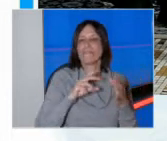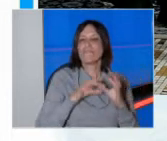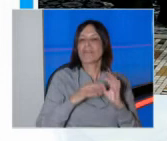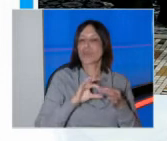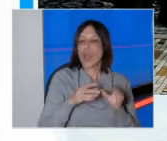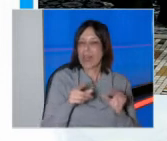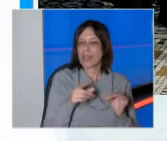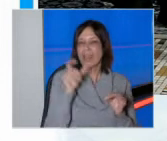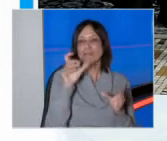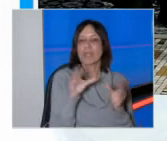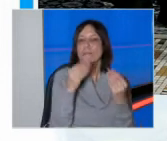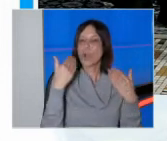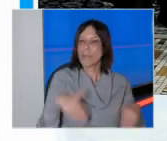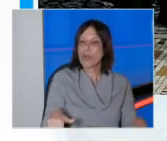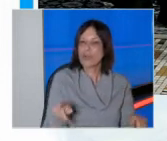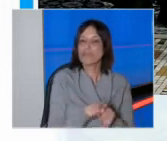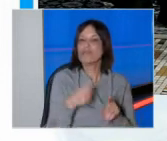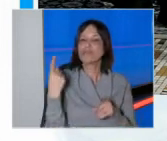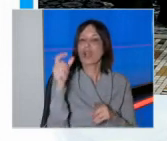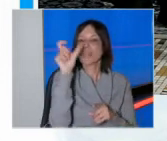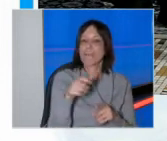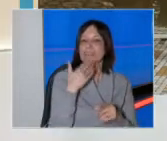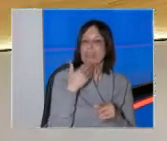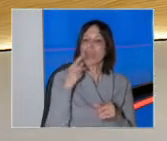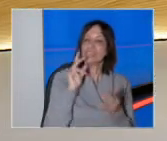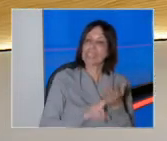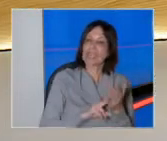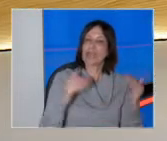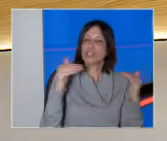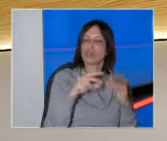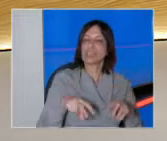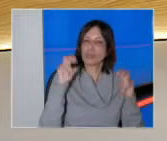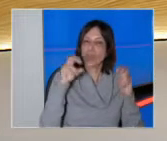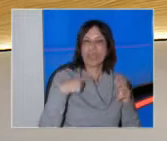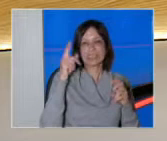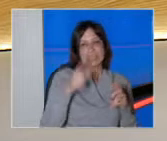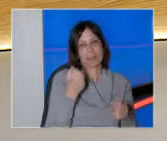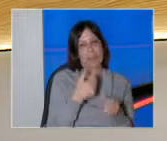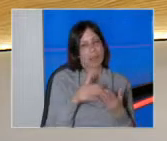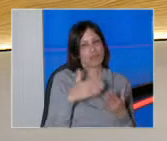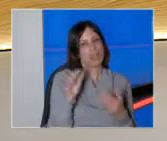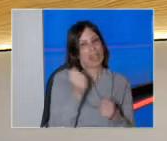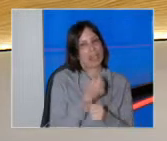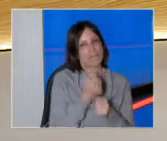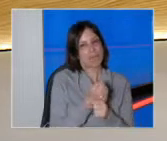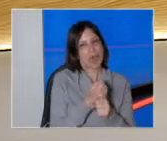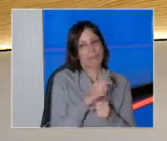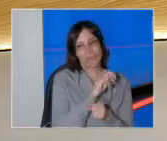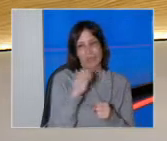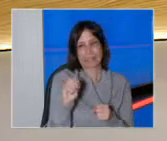הזדמנויות מלא, ועלינו להמשיך לפעול בנושא. חשוב מאוד. דברים יפים גם קורים פה, אל תהיו כל